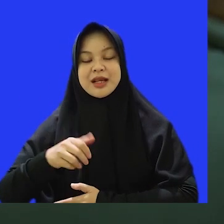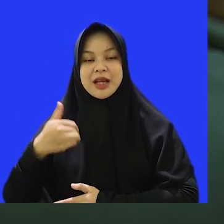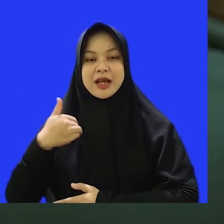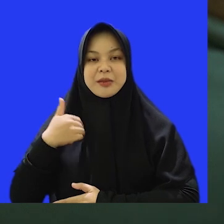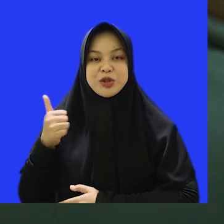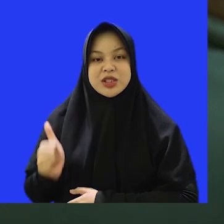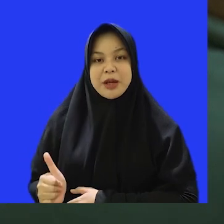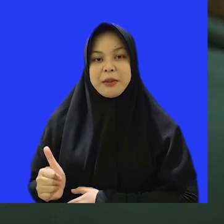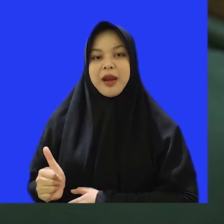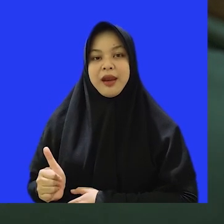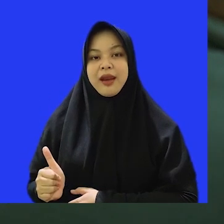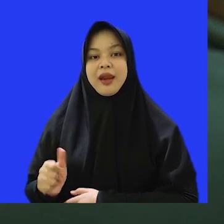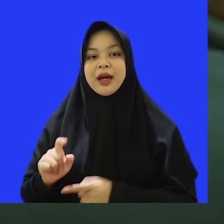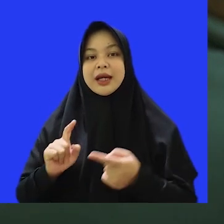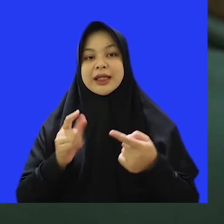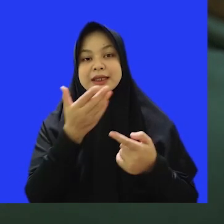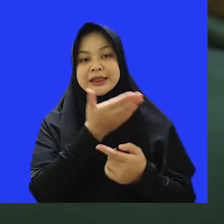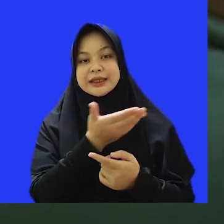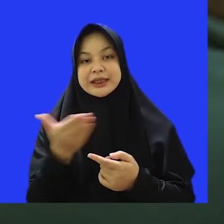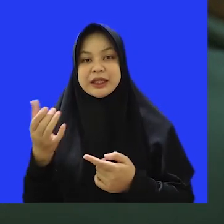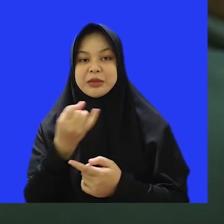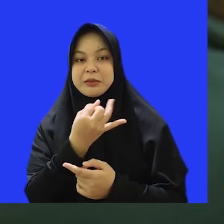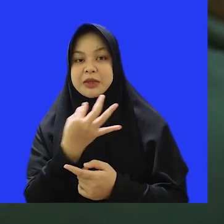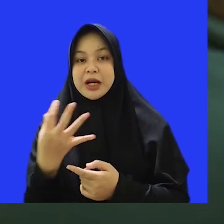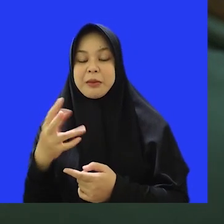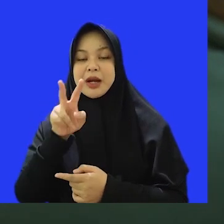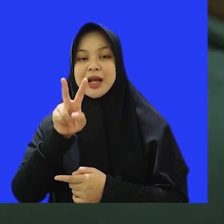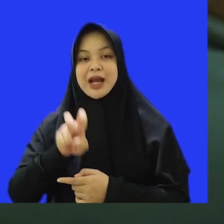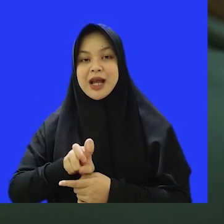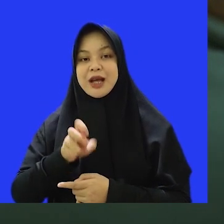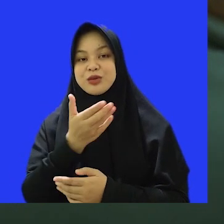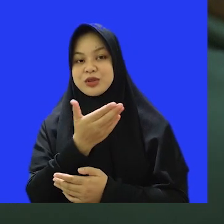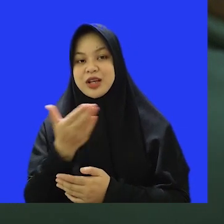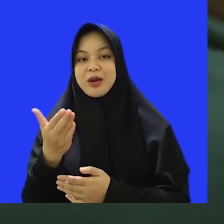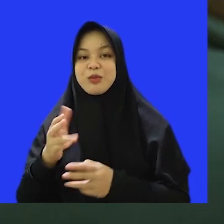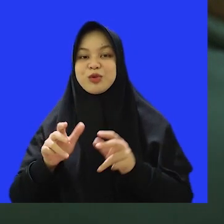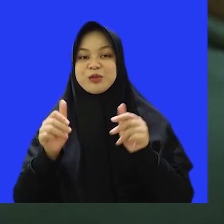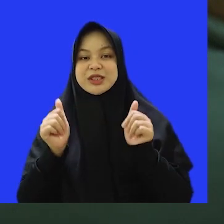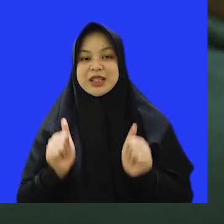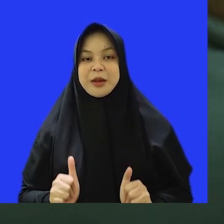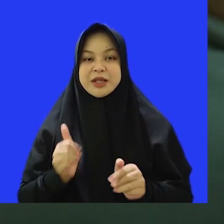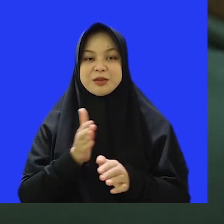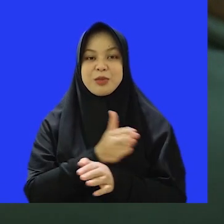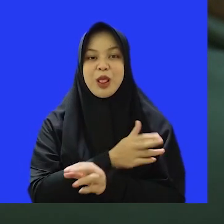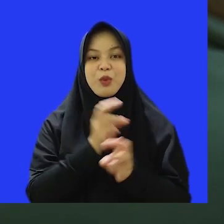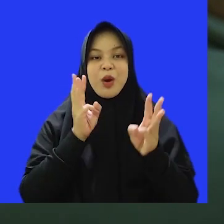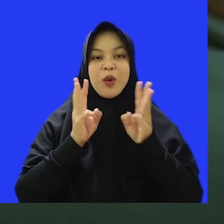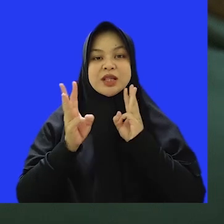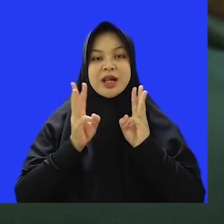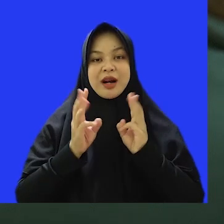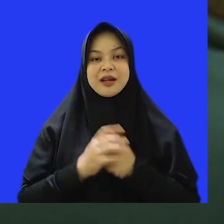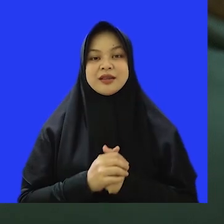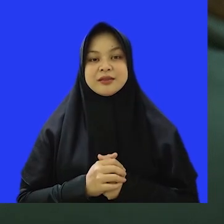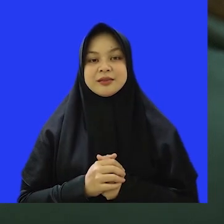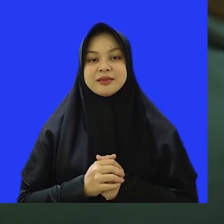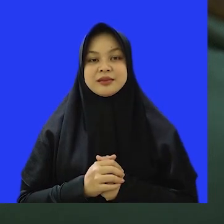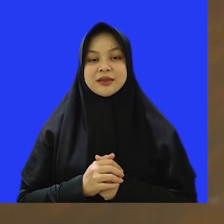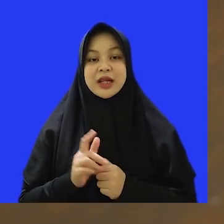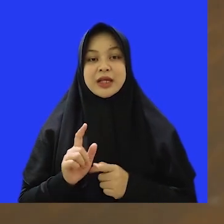perlu kamu persiapkan? Ini adalah beberapa hal yang kamu persiapkan sebelum wawancara.